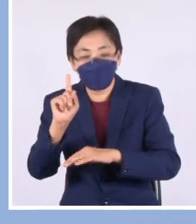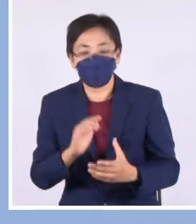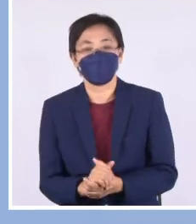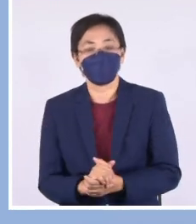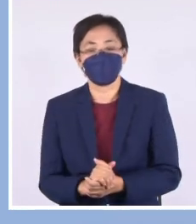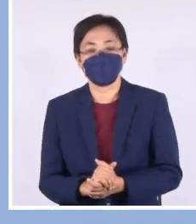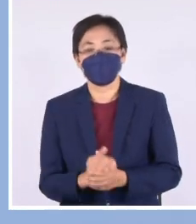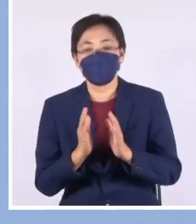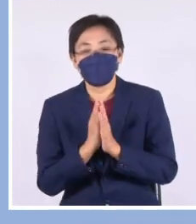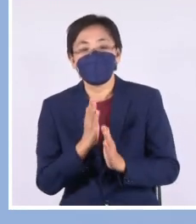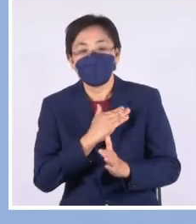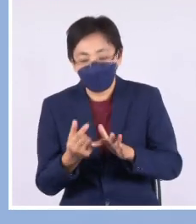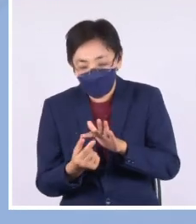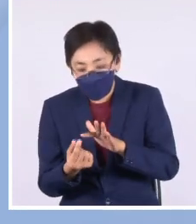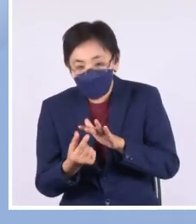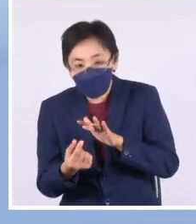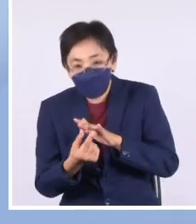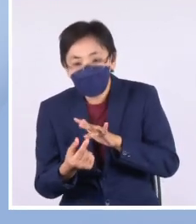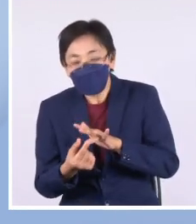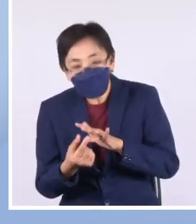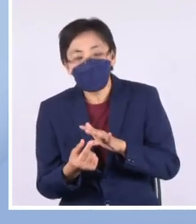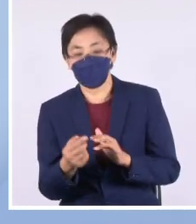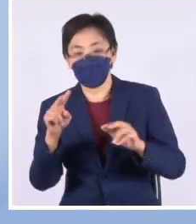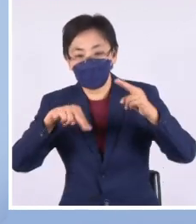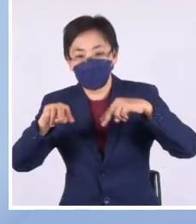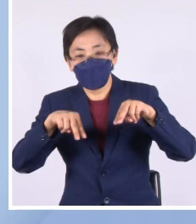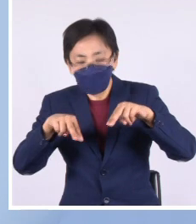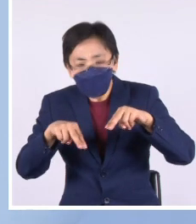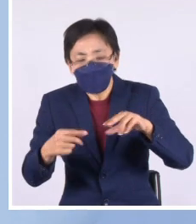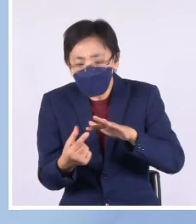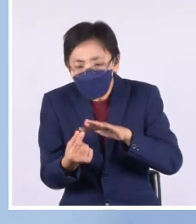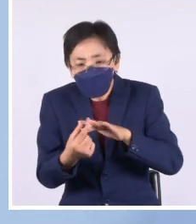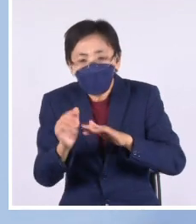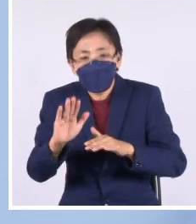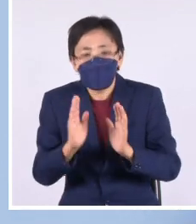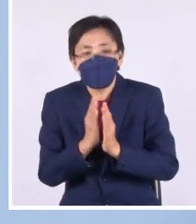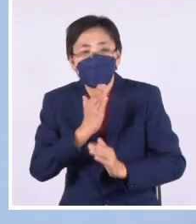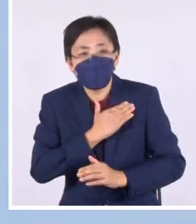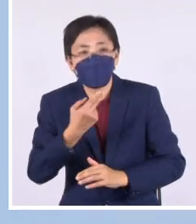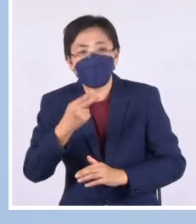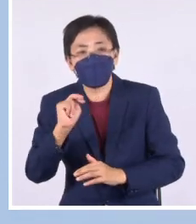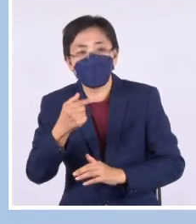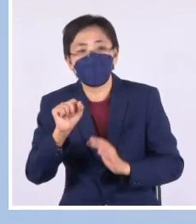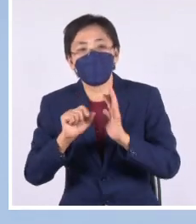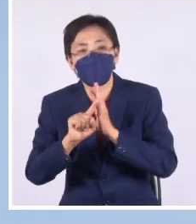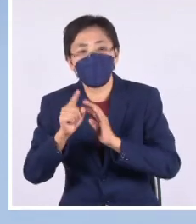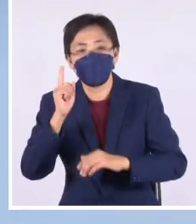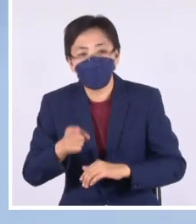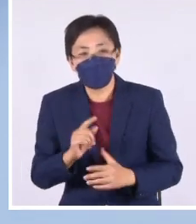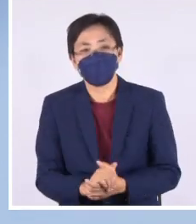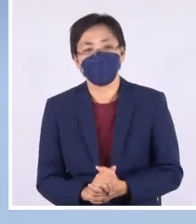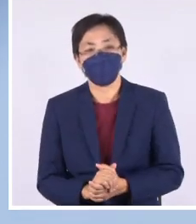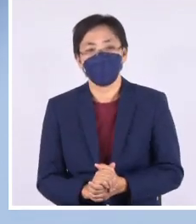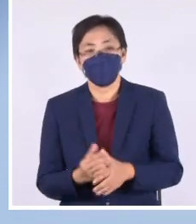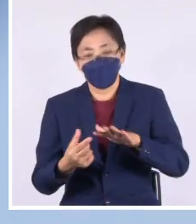ากหลวงปู่เป็นเล็บนิ้วมือแล้วมีการตรวจสอบดูอ้าวมันเป็นสรีระสังขารของหลวงปู่หงพรหมปัญโยโดยเฉพาะเล็บมือเนี่ยห